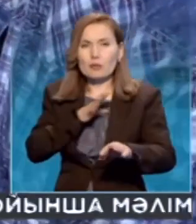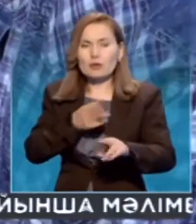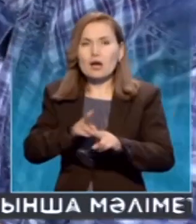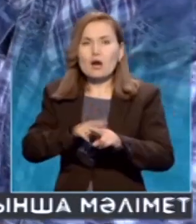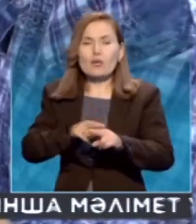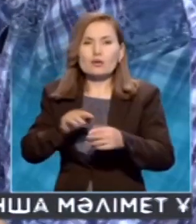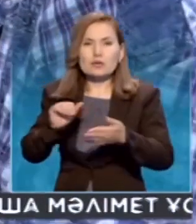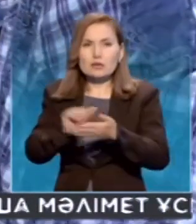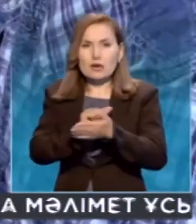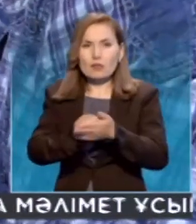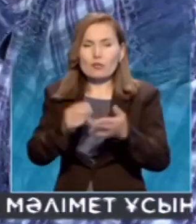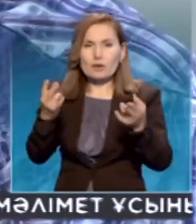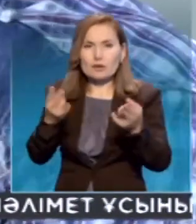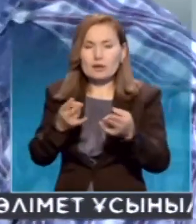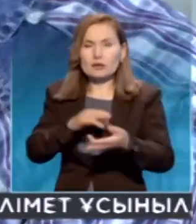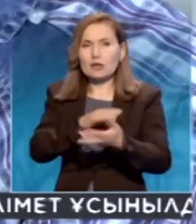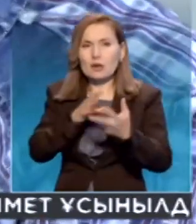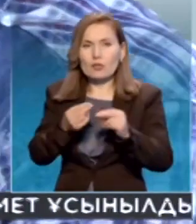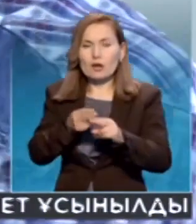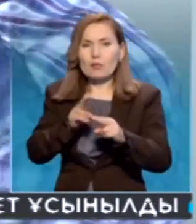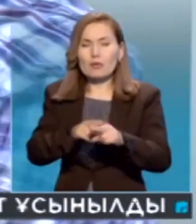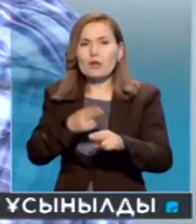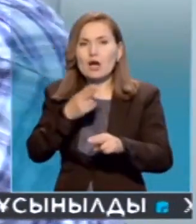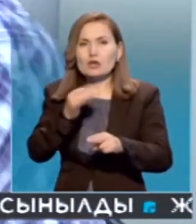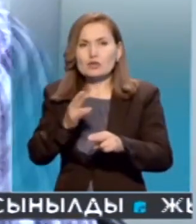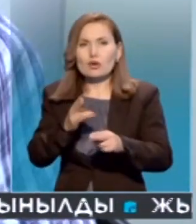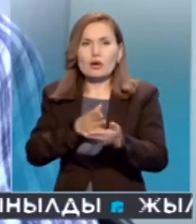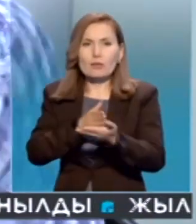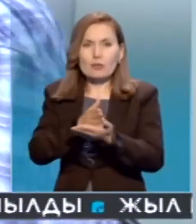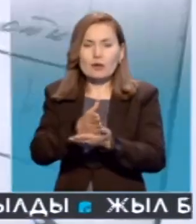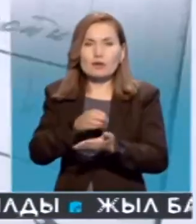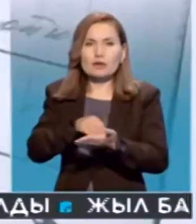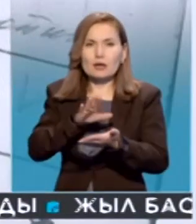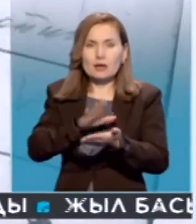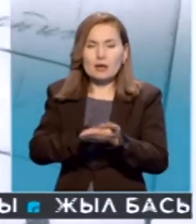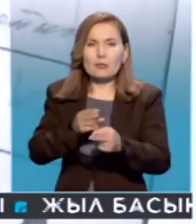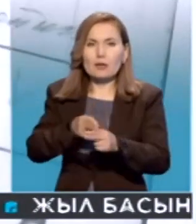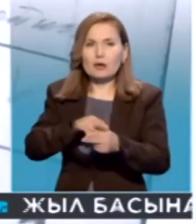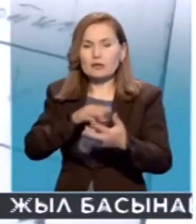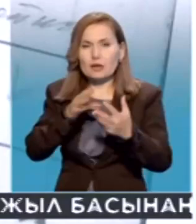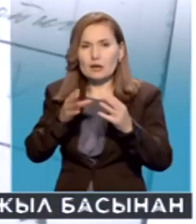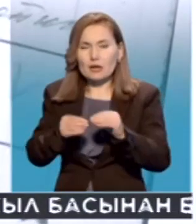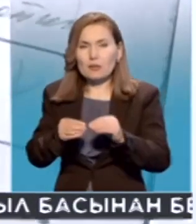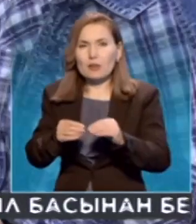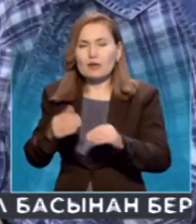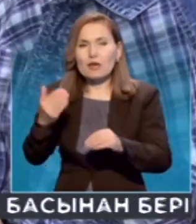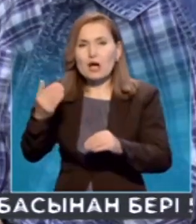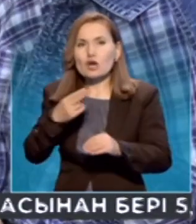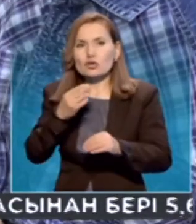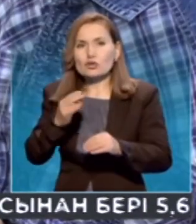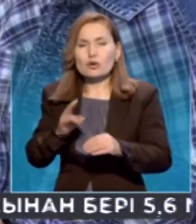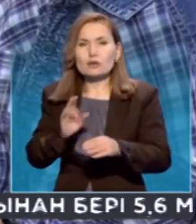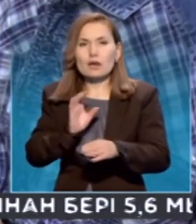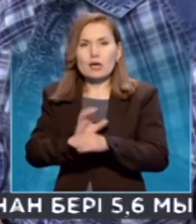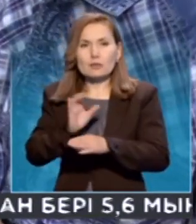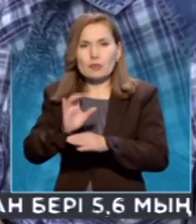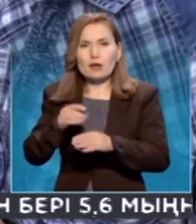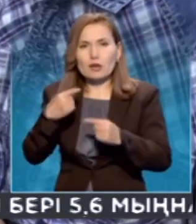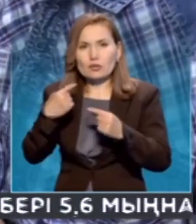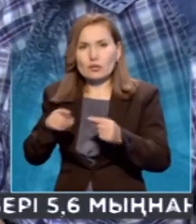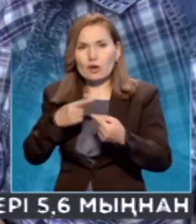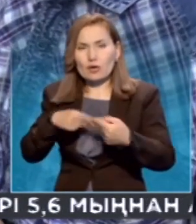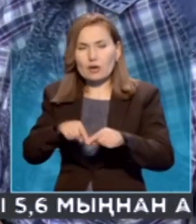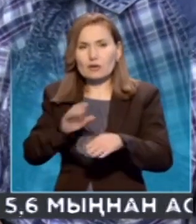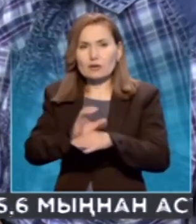бойынша Қарасай аудандық азаматтық актілерді тіркеу бөліміне барды. Ондағылар миграция бөліміне жөнсілдеді. Сізде бұрын красный паспорт